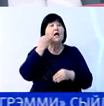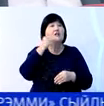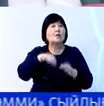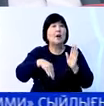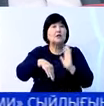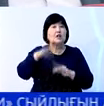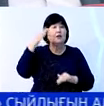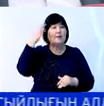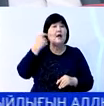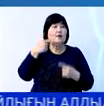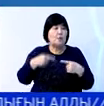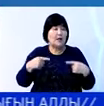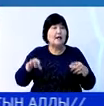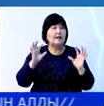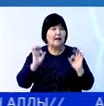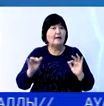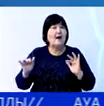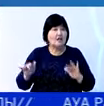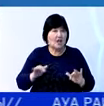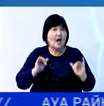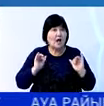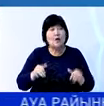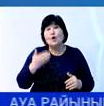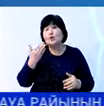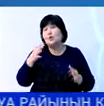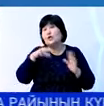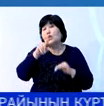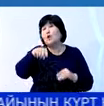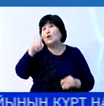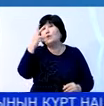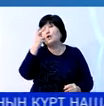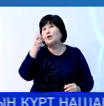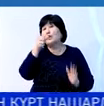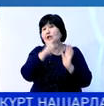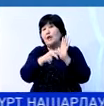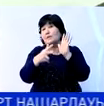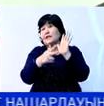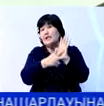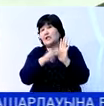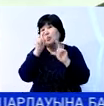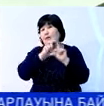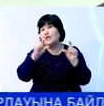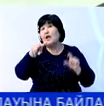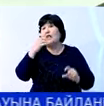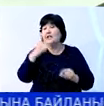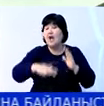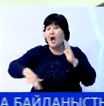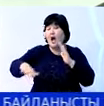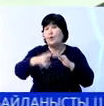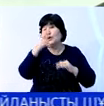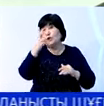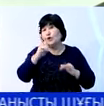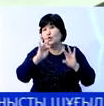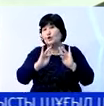жақсарту мақсатында да бірқатар игі істер атқарылуда. Соның ішінде нөмірі 268-ші мектеп лицейінің ауласынан